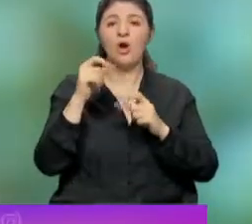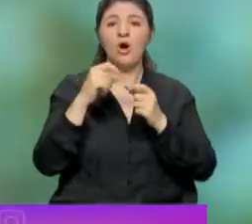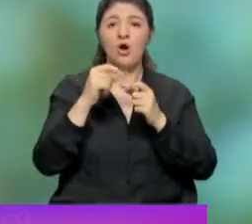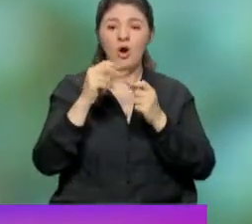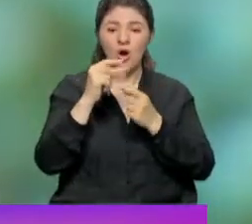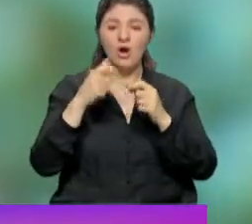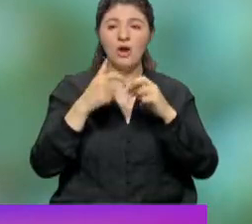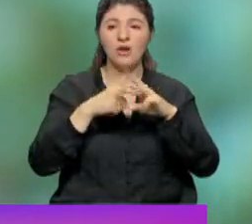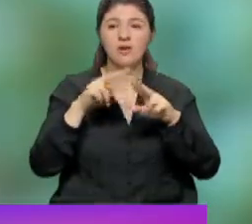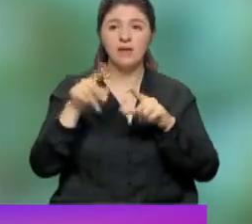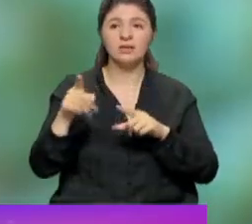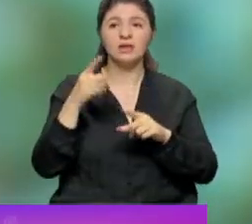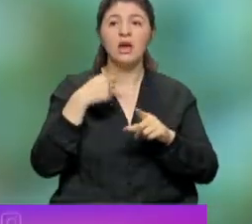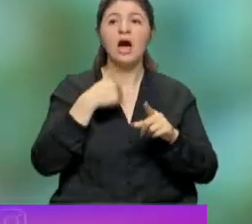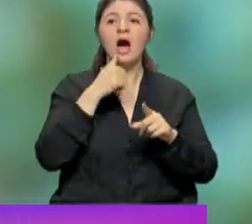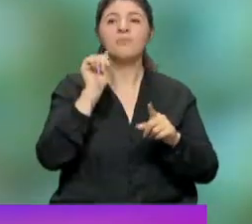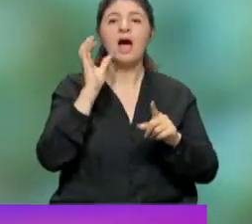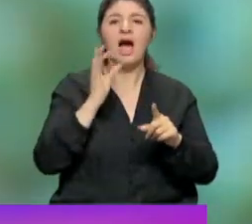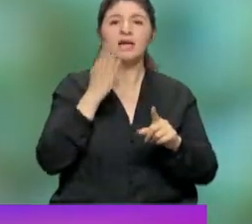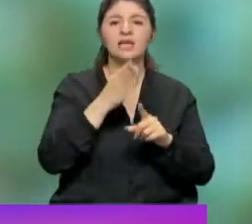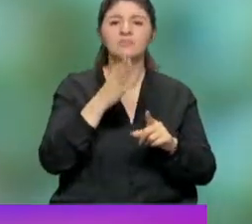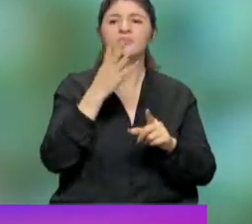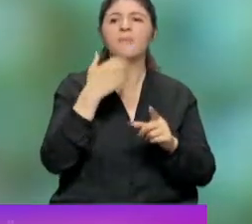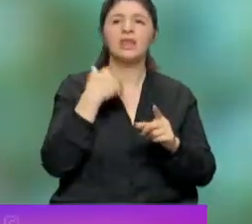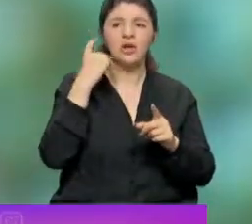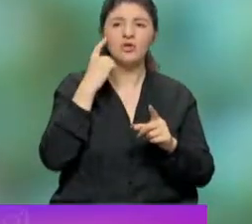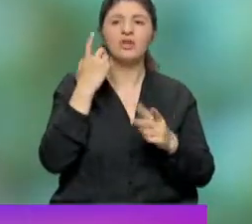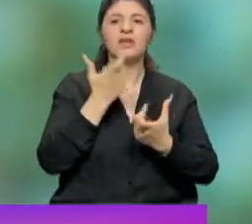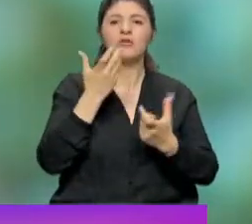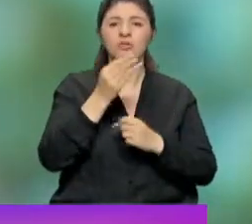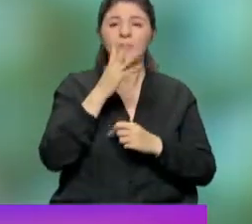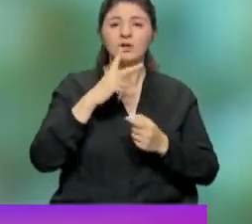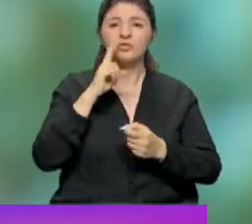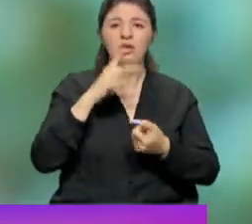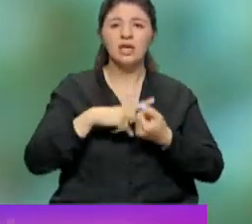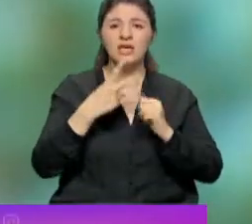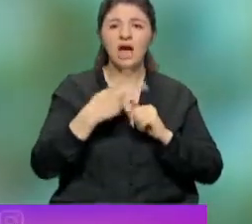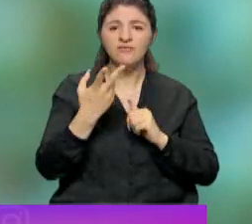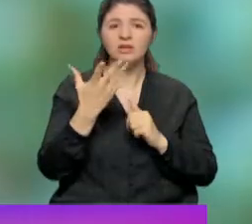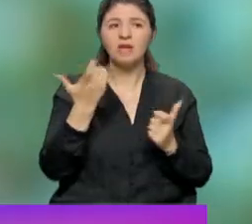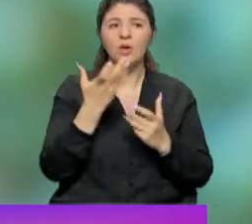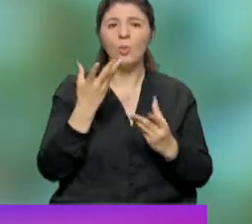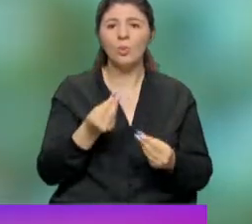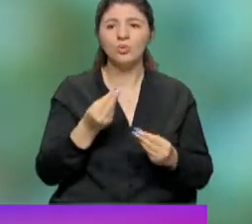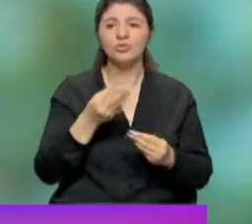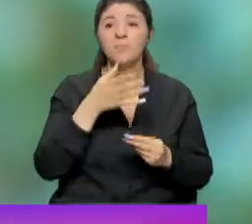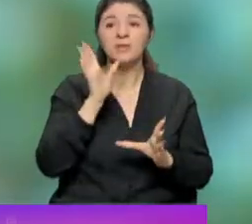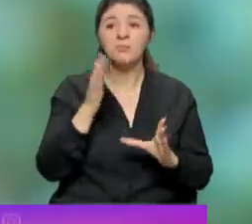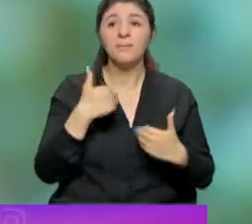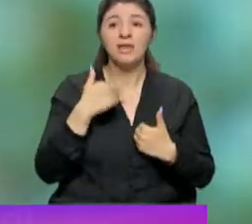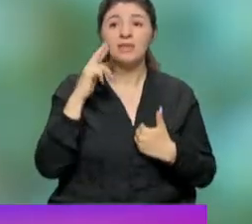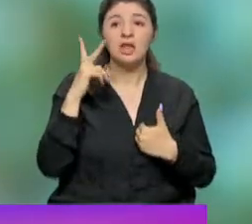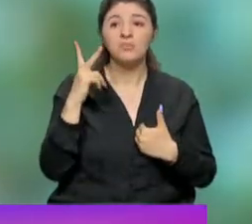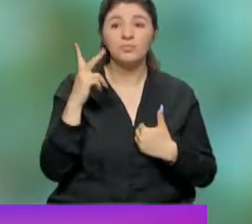abim Her gittiğinde beni tanıyordu nerede olduğunu biliyordu Ancak son iki haftadır nerede olduğunu da